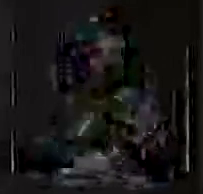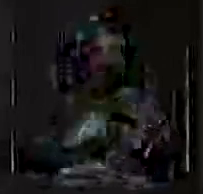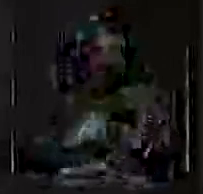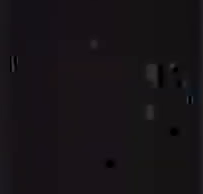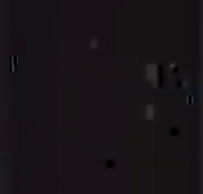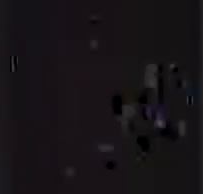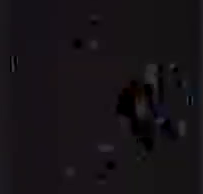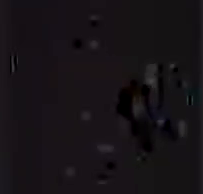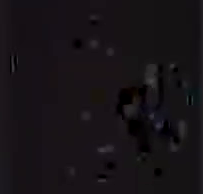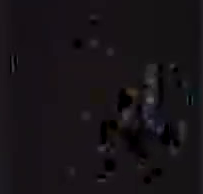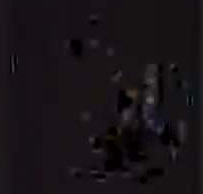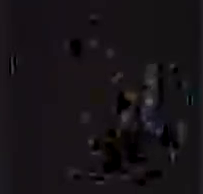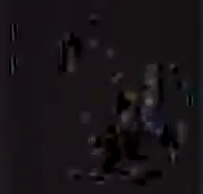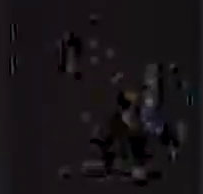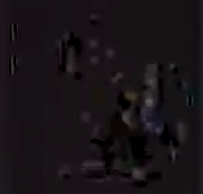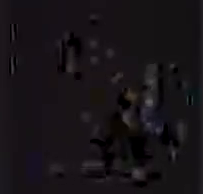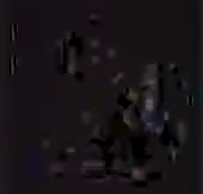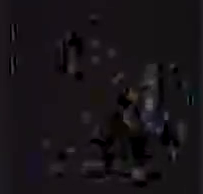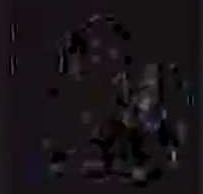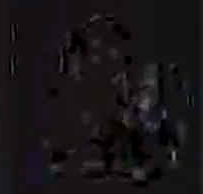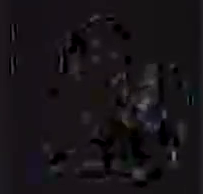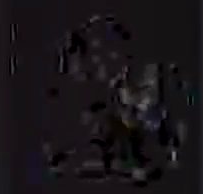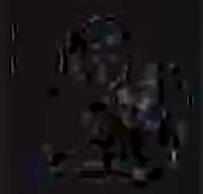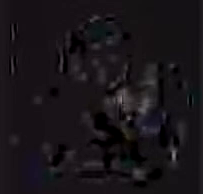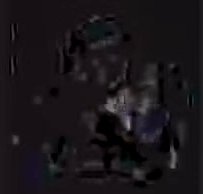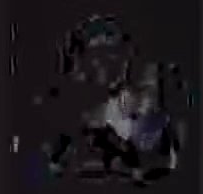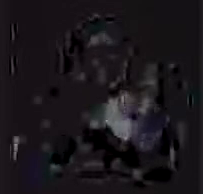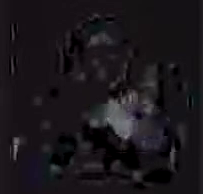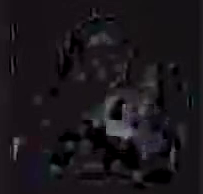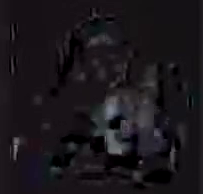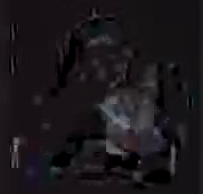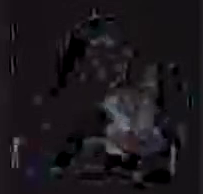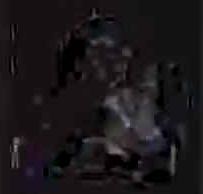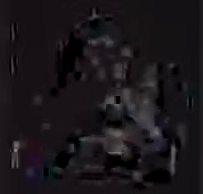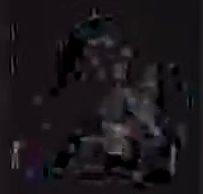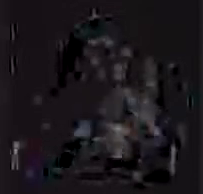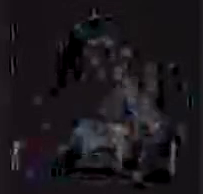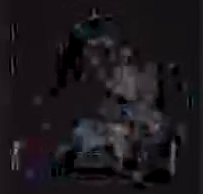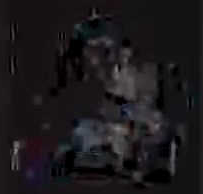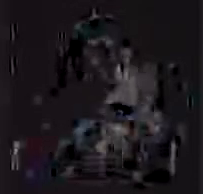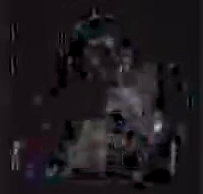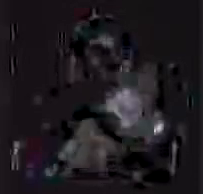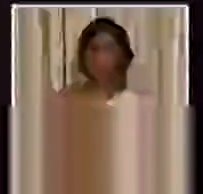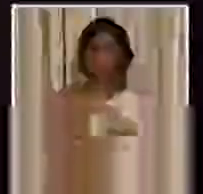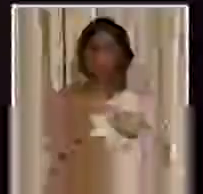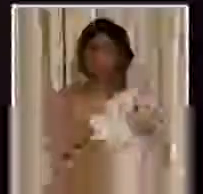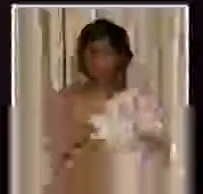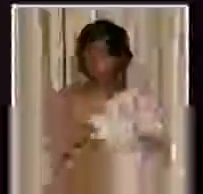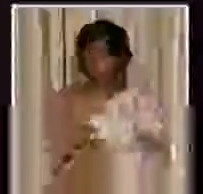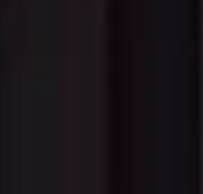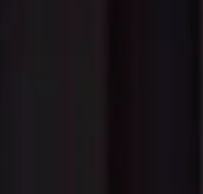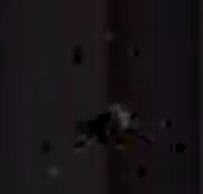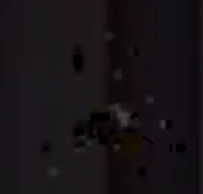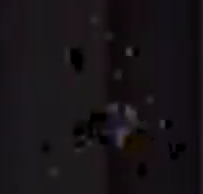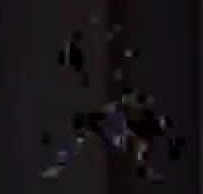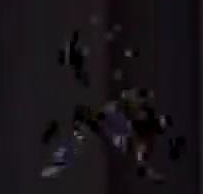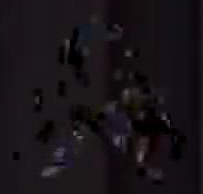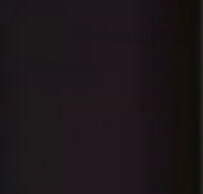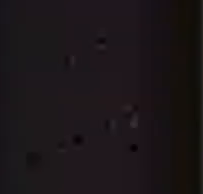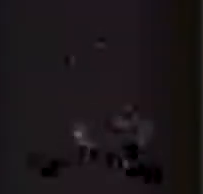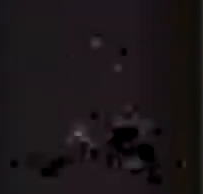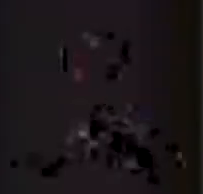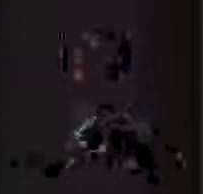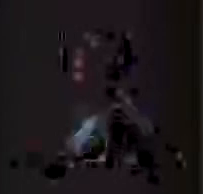කරා සමහරු චෝදනා කළා මේ සංහිඳියාව 2005 න් පස්සේ ඇතිකරන්න මහින්ද